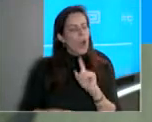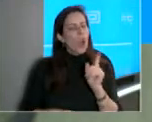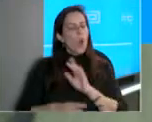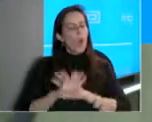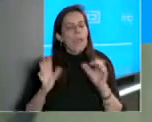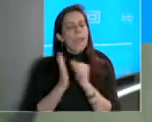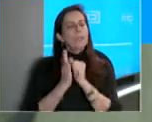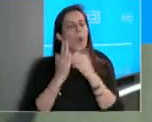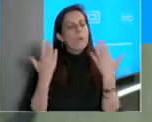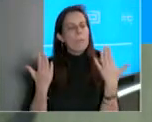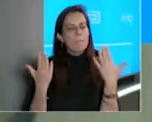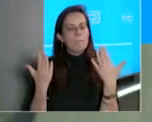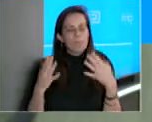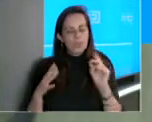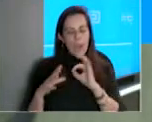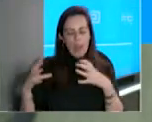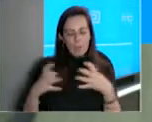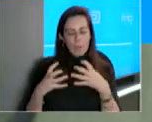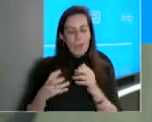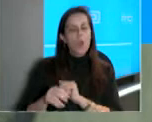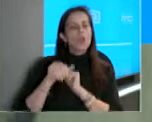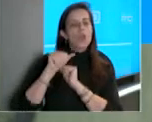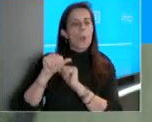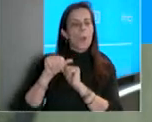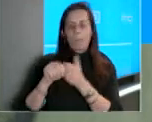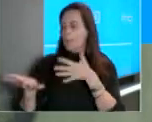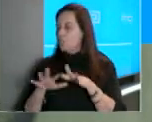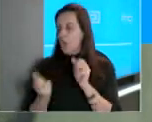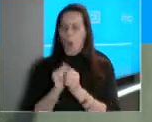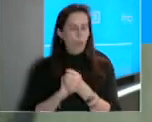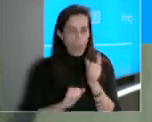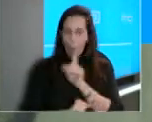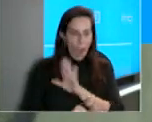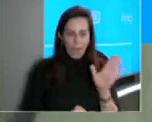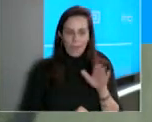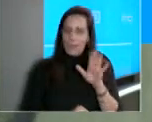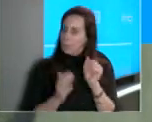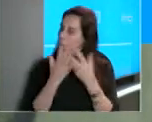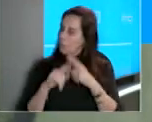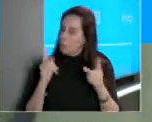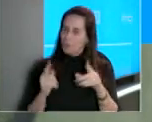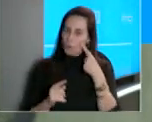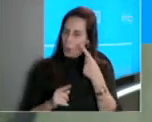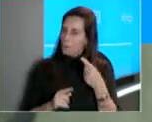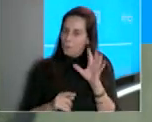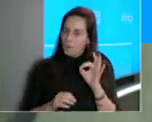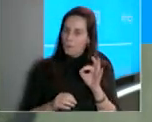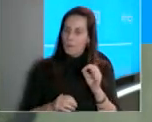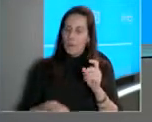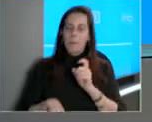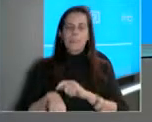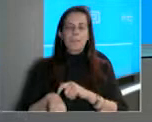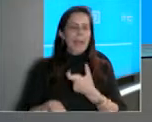רק העיתונים המפלגתיים מגויסים לשלטון, למפלגה שלהם. גם עיתונים אחרים אנחנו יכולים לראות בזמן